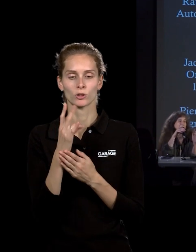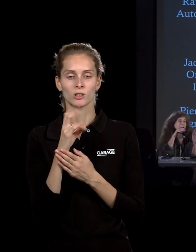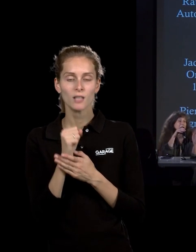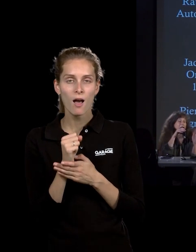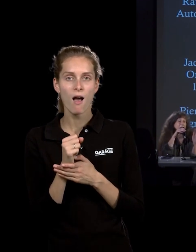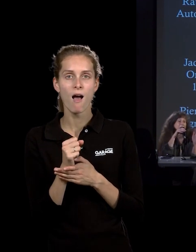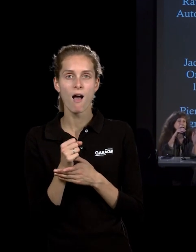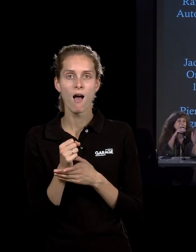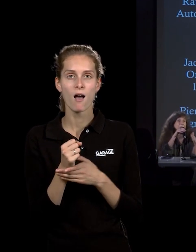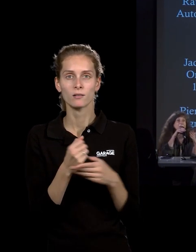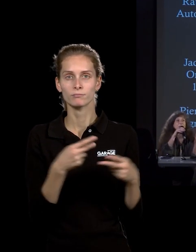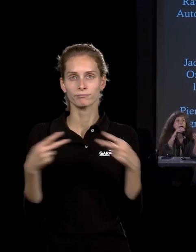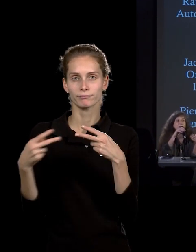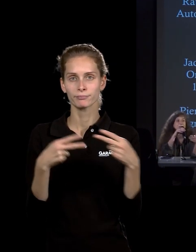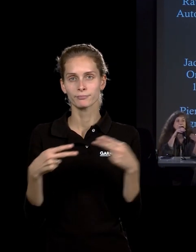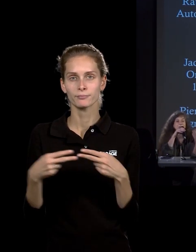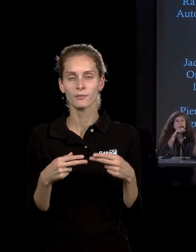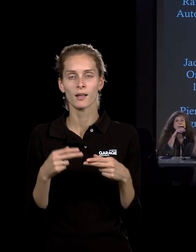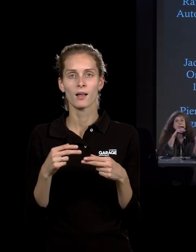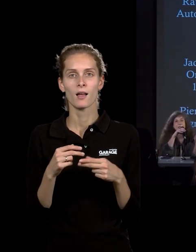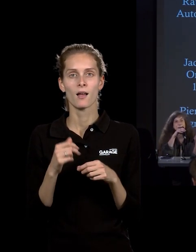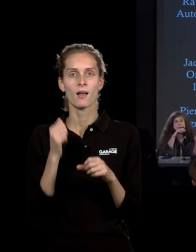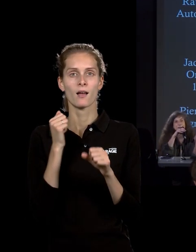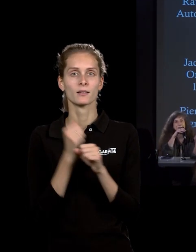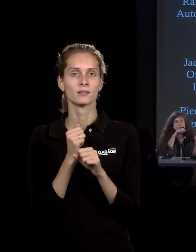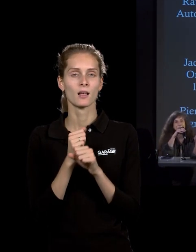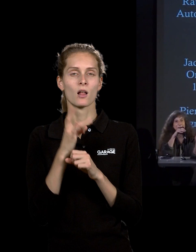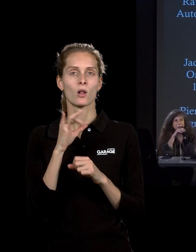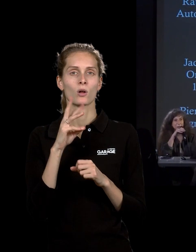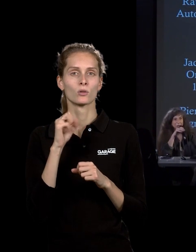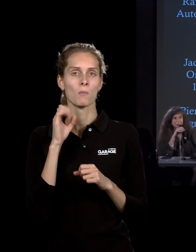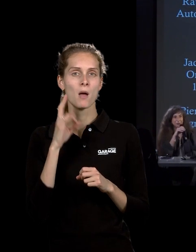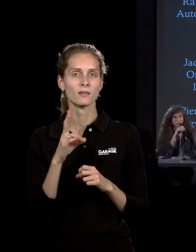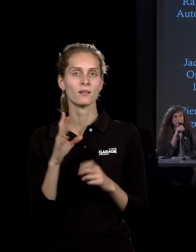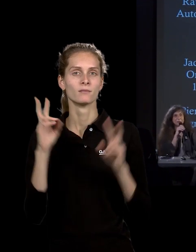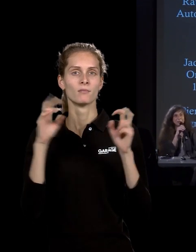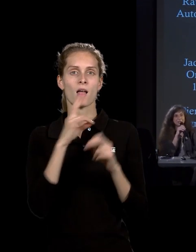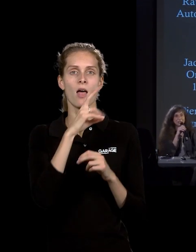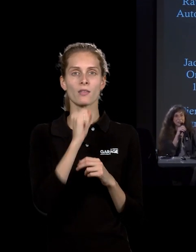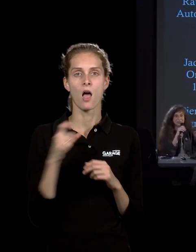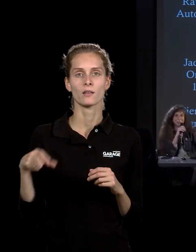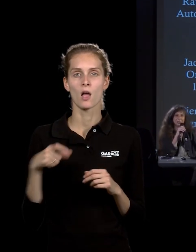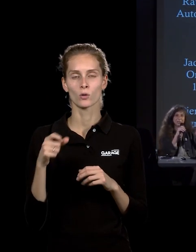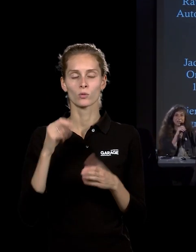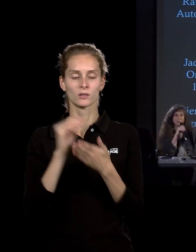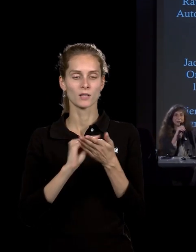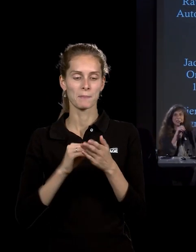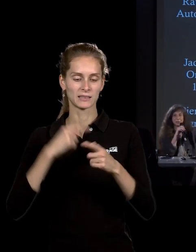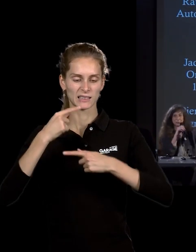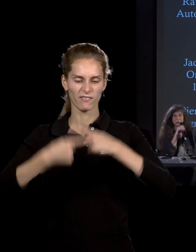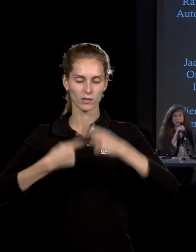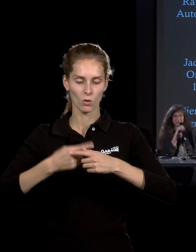срифмован с тем, как выглядит роман Джека Керуака «На дороге», который был написан в виде свитка, да, вот такая